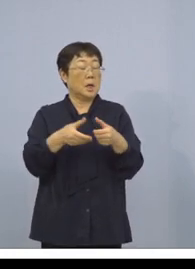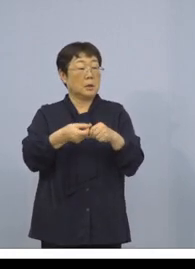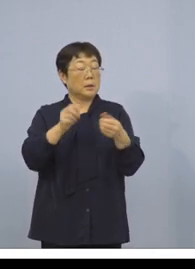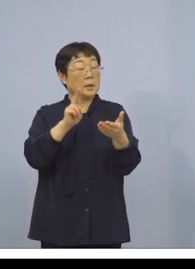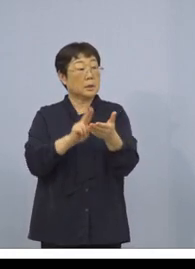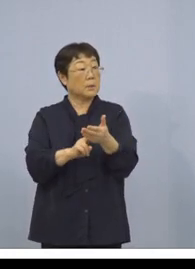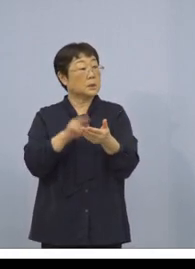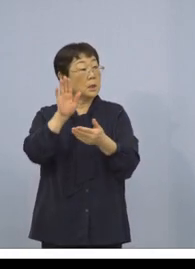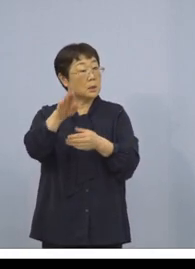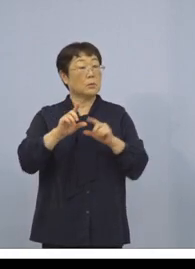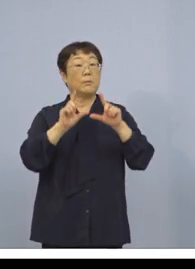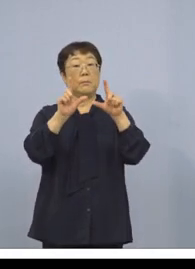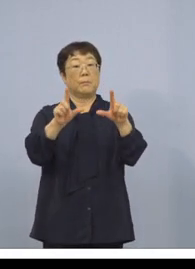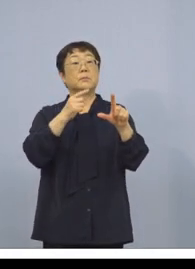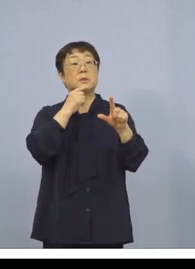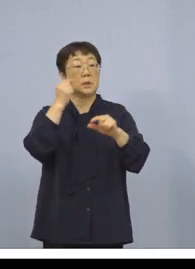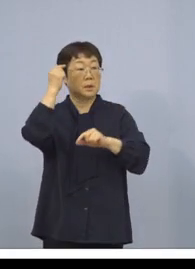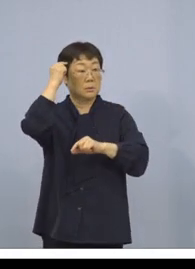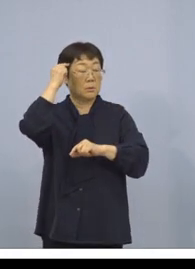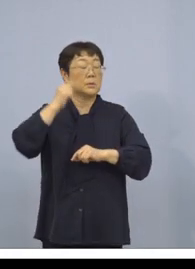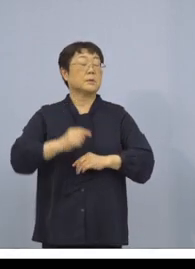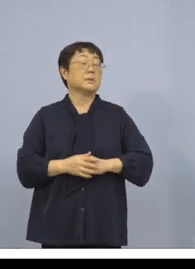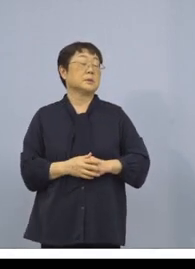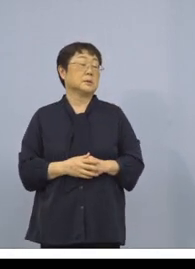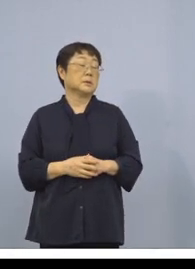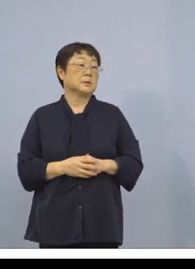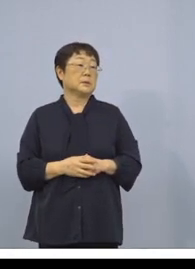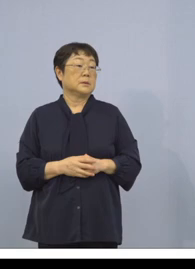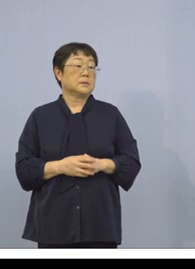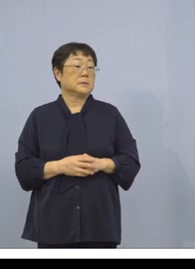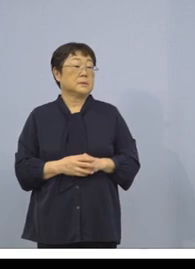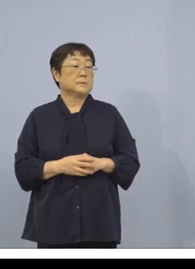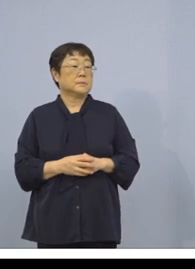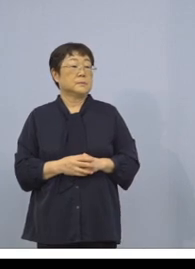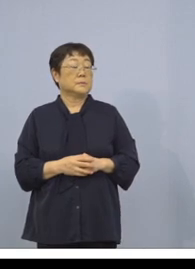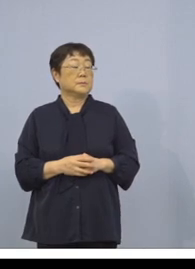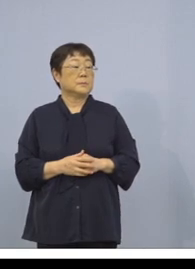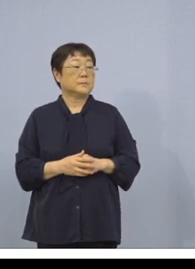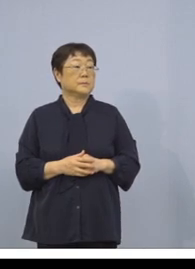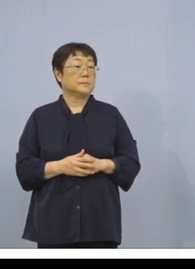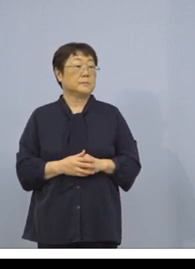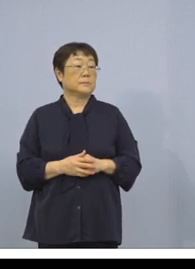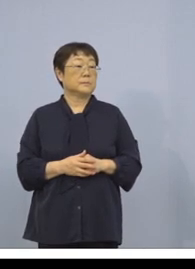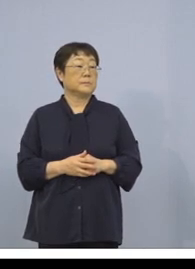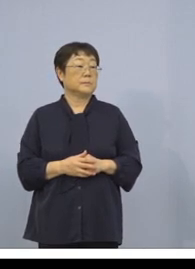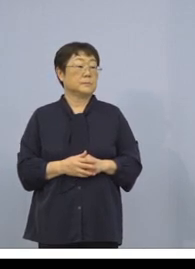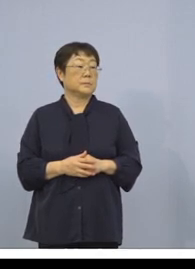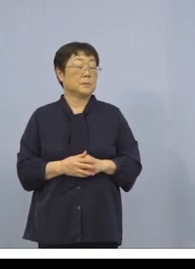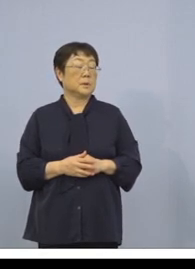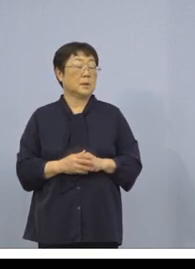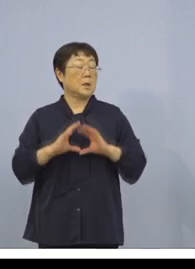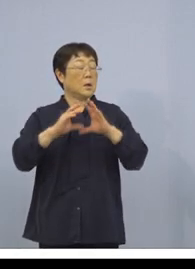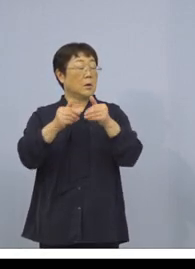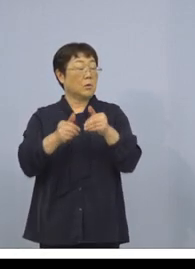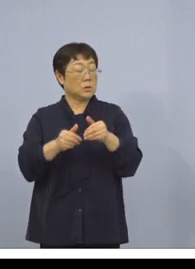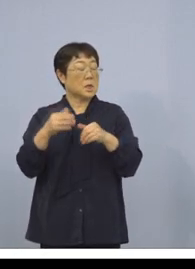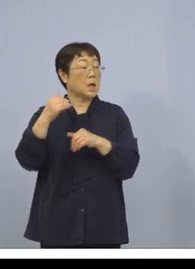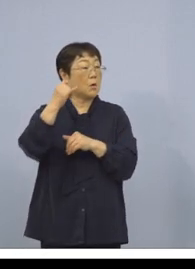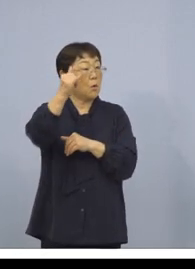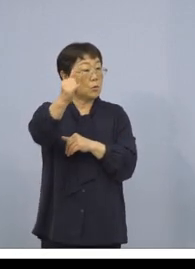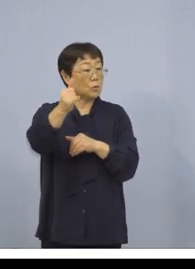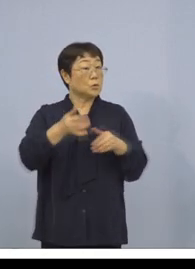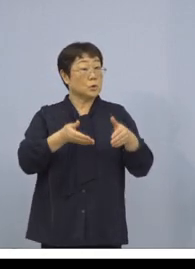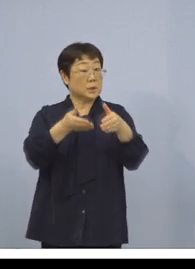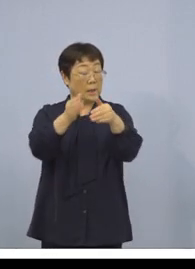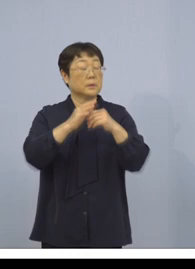りましたらご報告させていただければありがたいなと思ってます。 で、国際航空路線につきましては